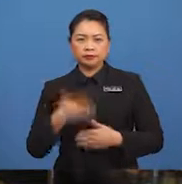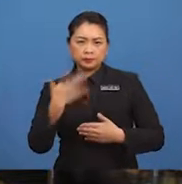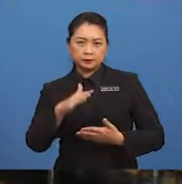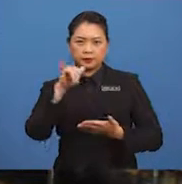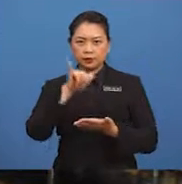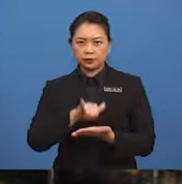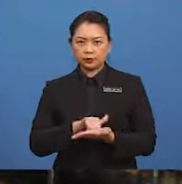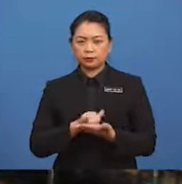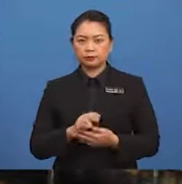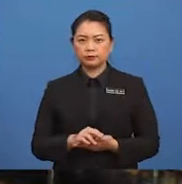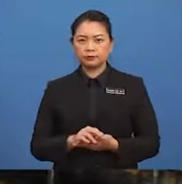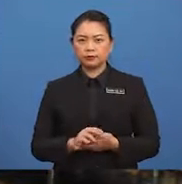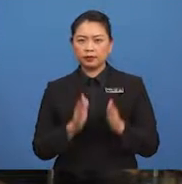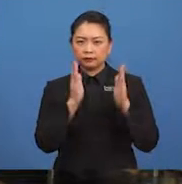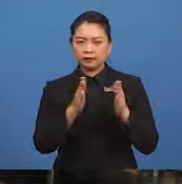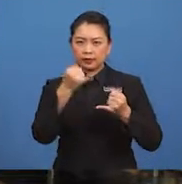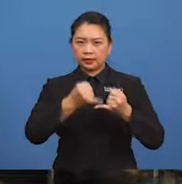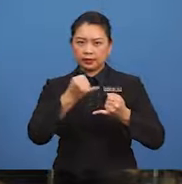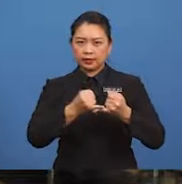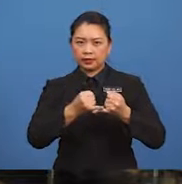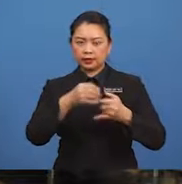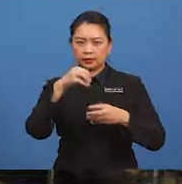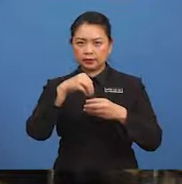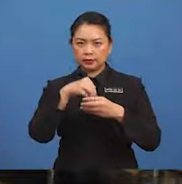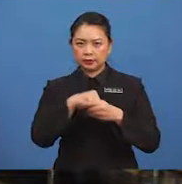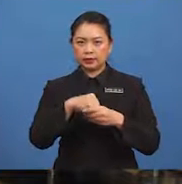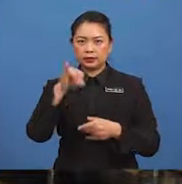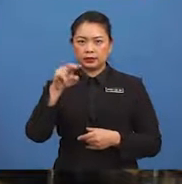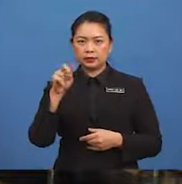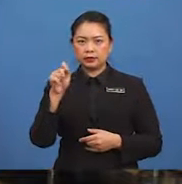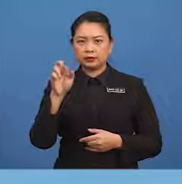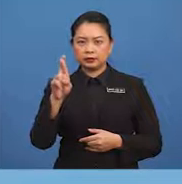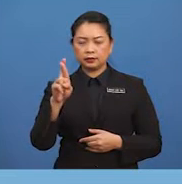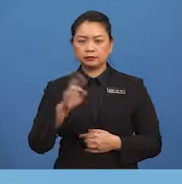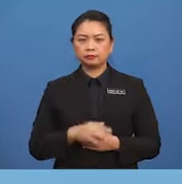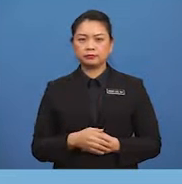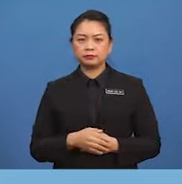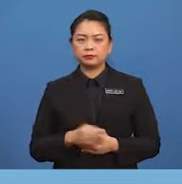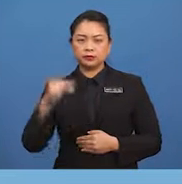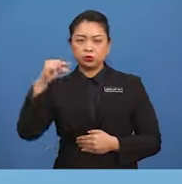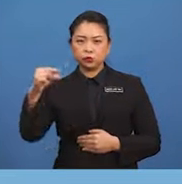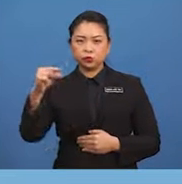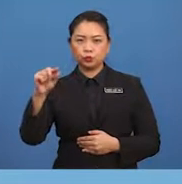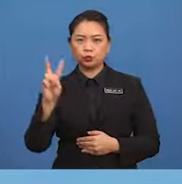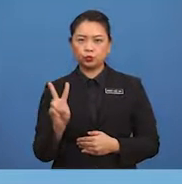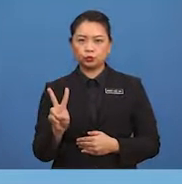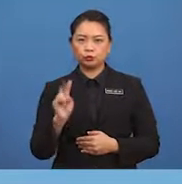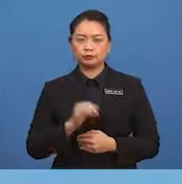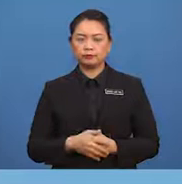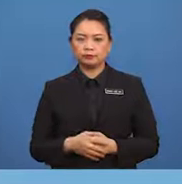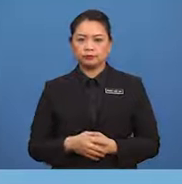Seterusnya, fasa yang terakhir dalam interfasa, iaitu fasa G2.